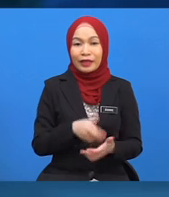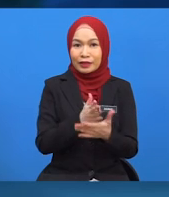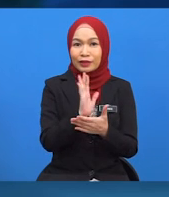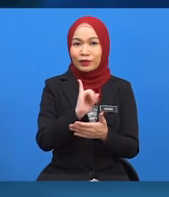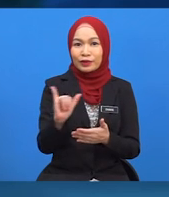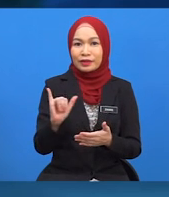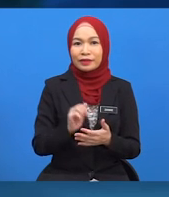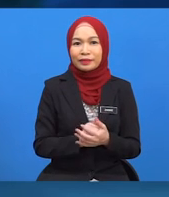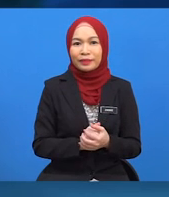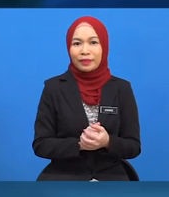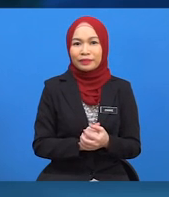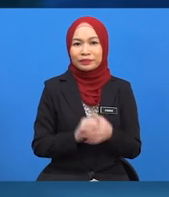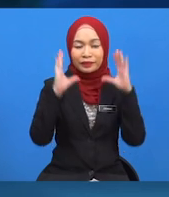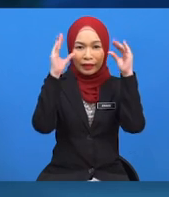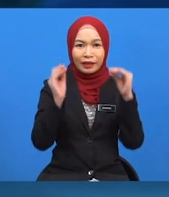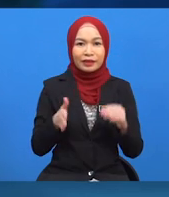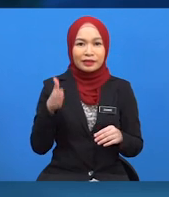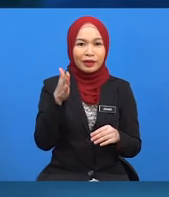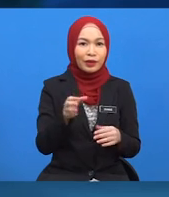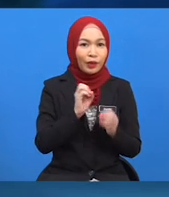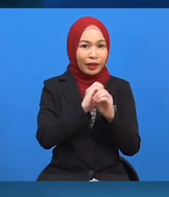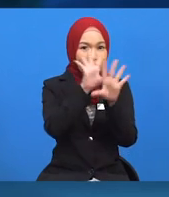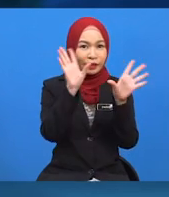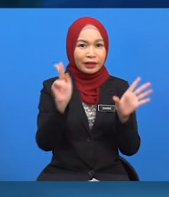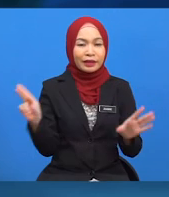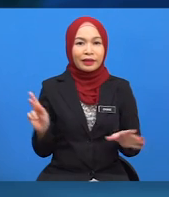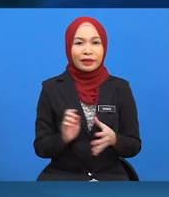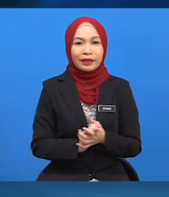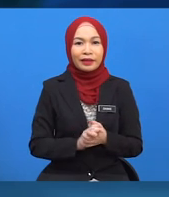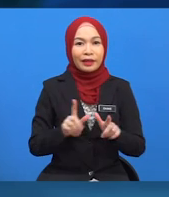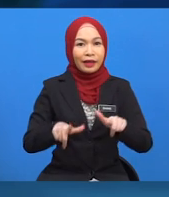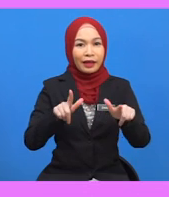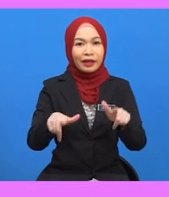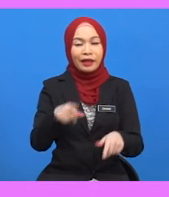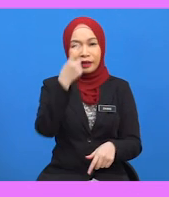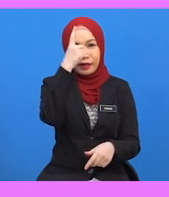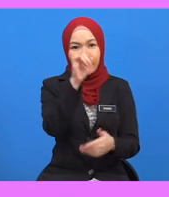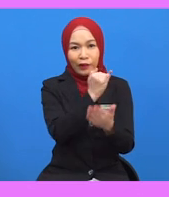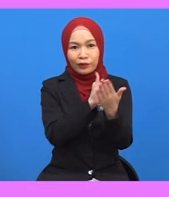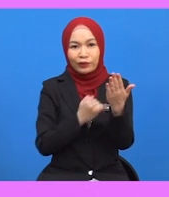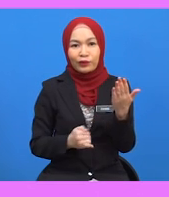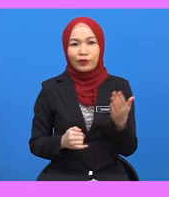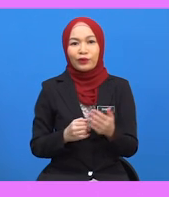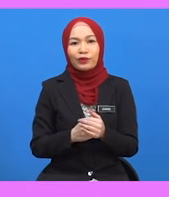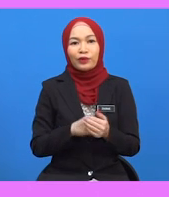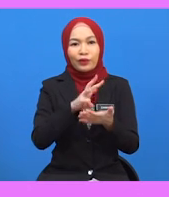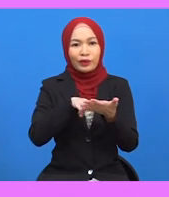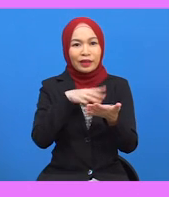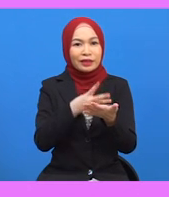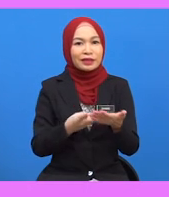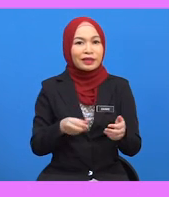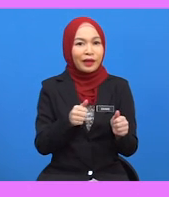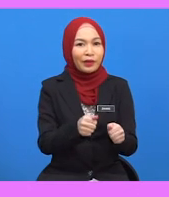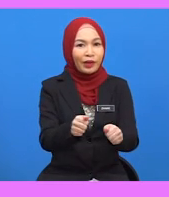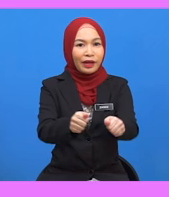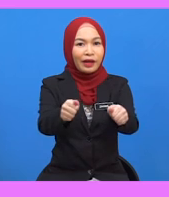Seterusnya, cikgu akan menerangkan langkah-langkah melukis carta alir bagi linear